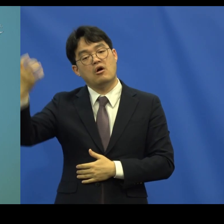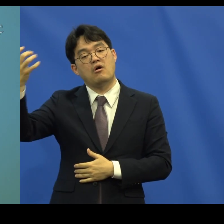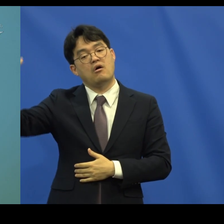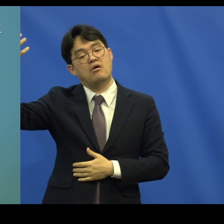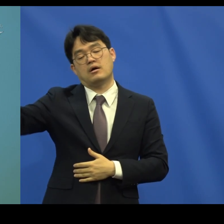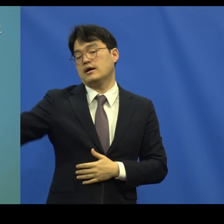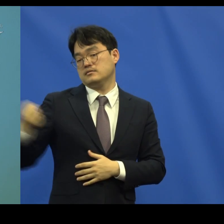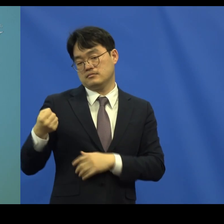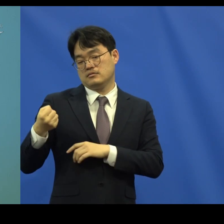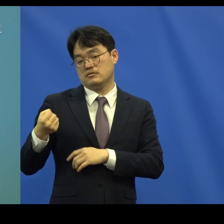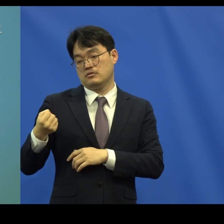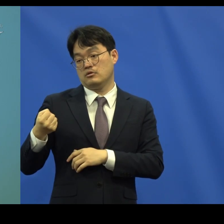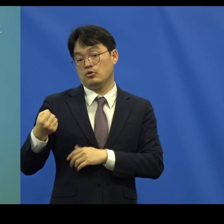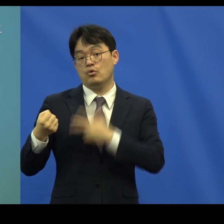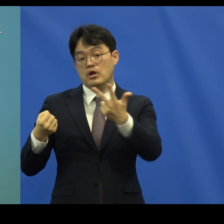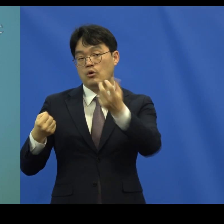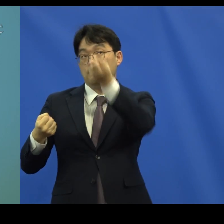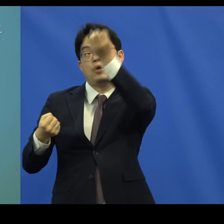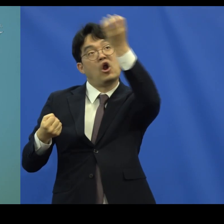왜 7영이라고 할까?